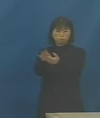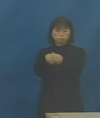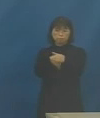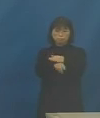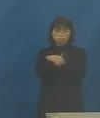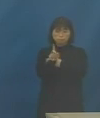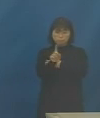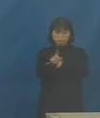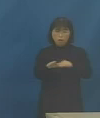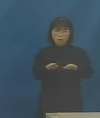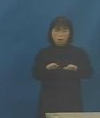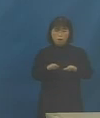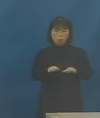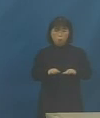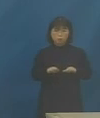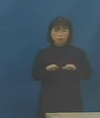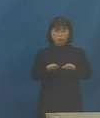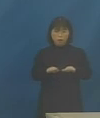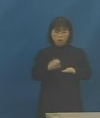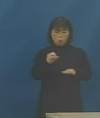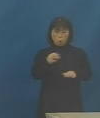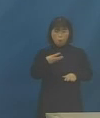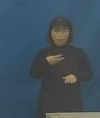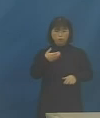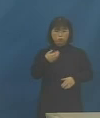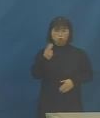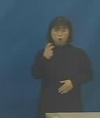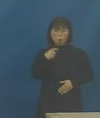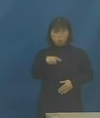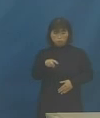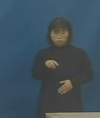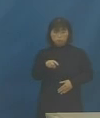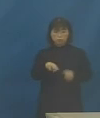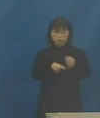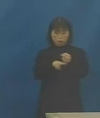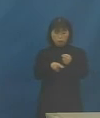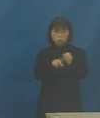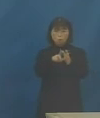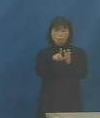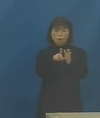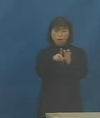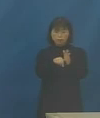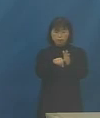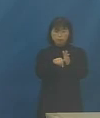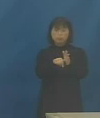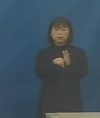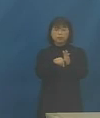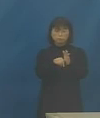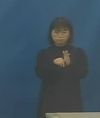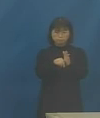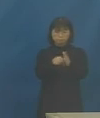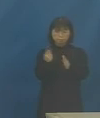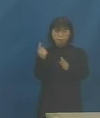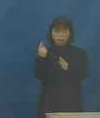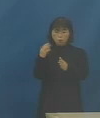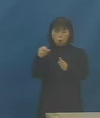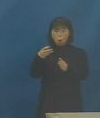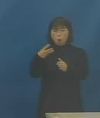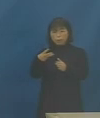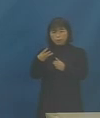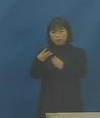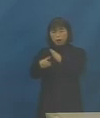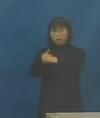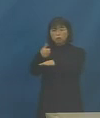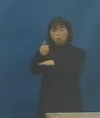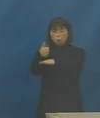も今回のオミクロン株の場合はま機能を見先生はその会食の場面で切り取ってお話しされ